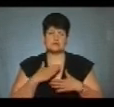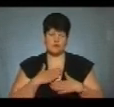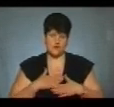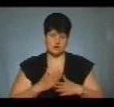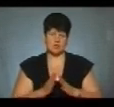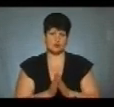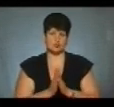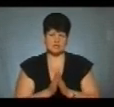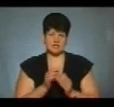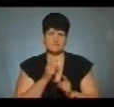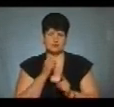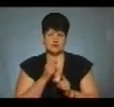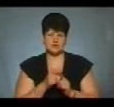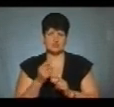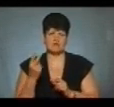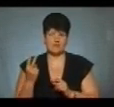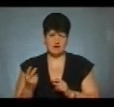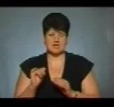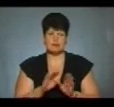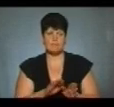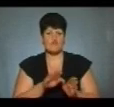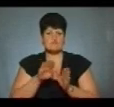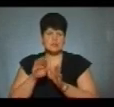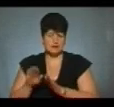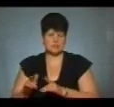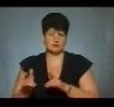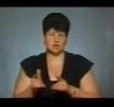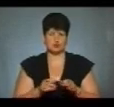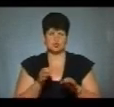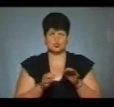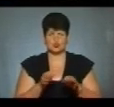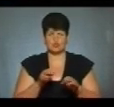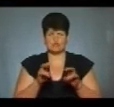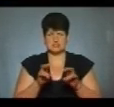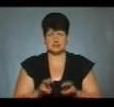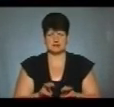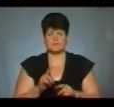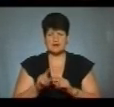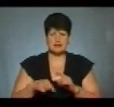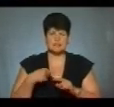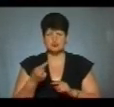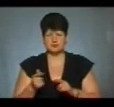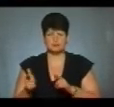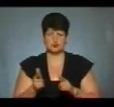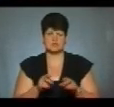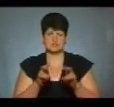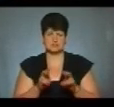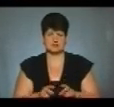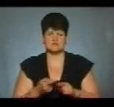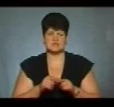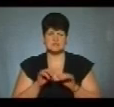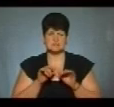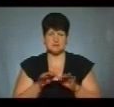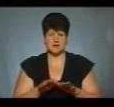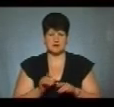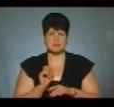клопотання відповідача 2 і відповідно про відкладення підготовчого судового засідання. Наступне підготовче засідання у цій справі суддя